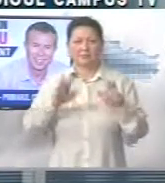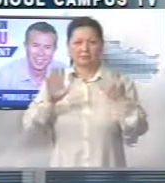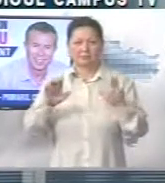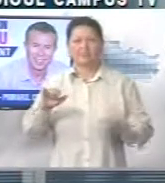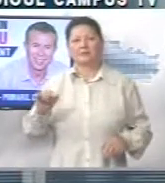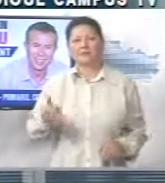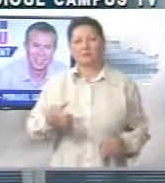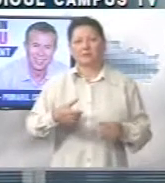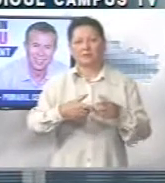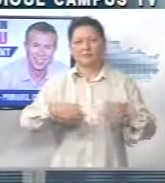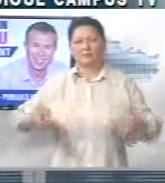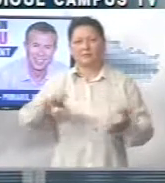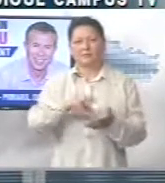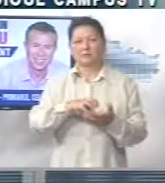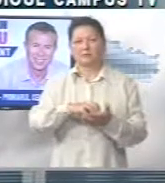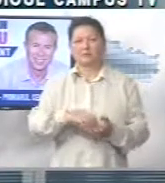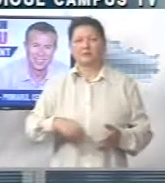în perioada